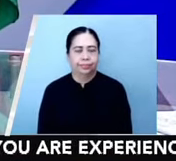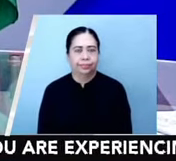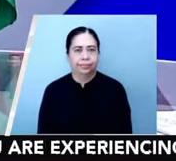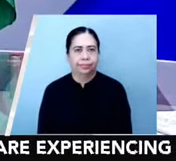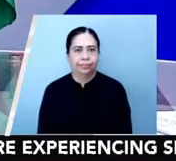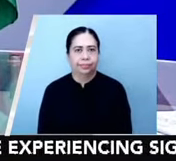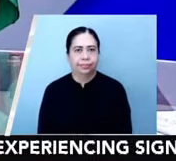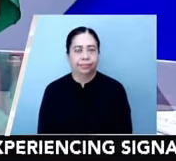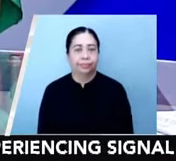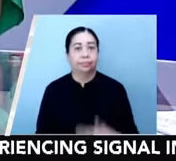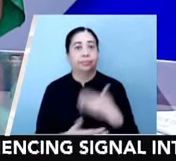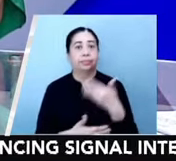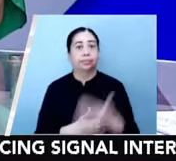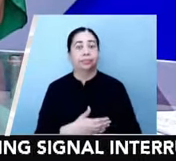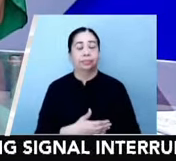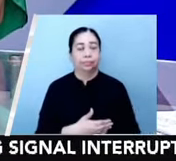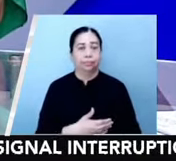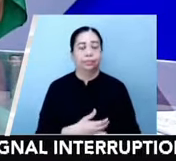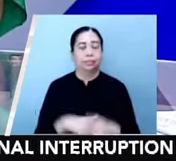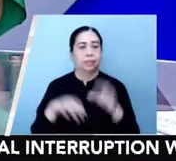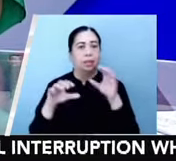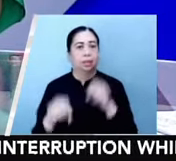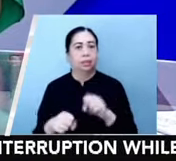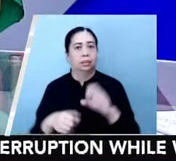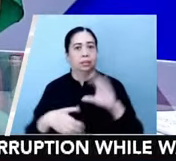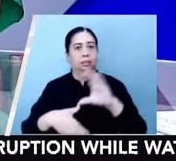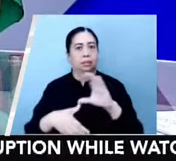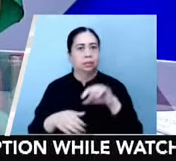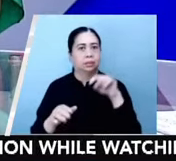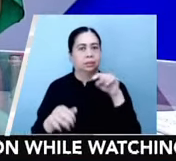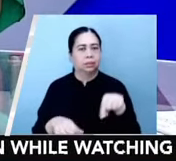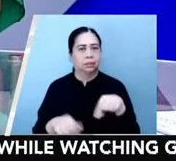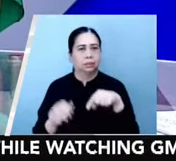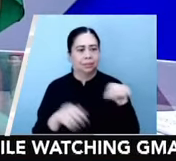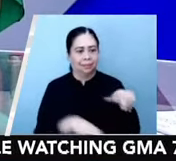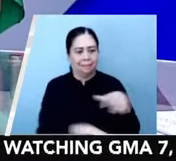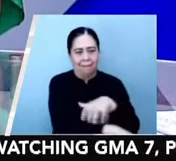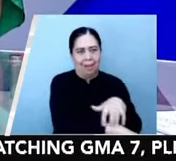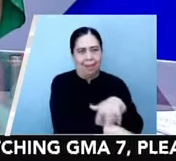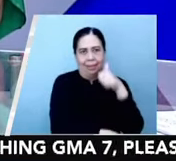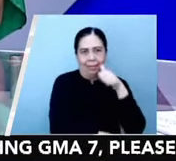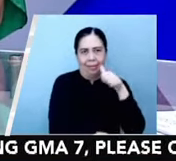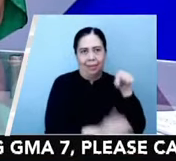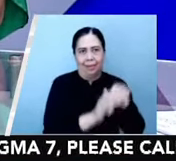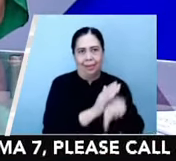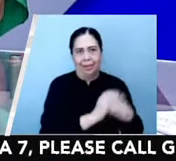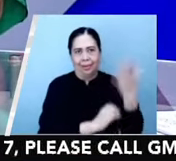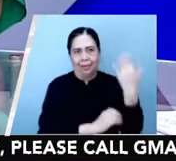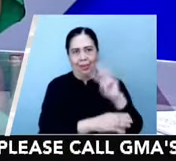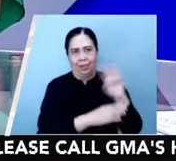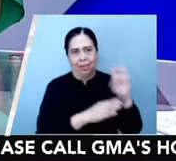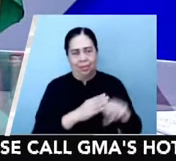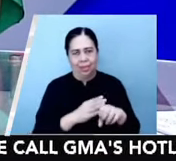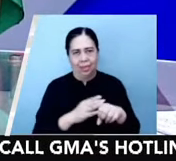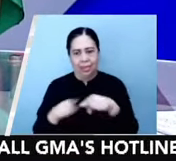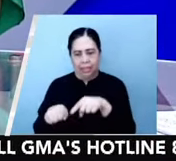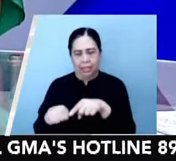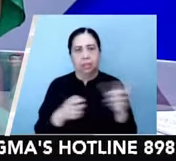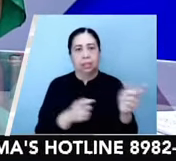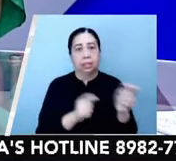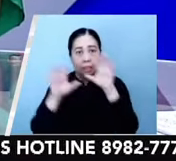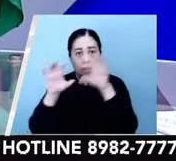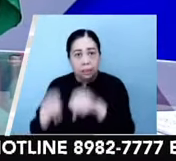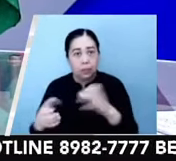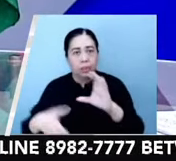Arestado sa Caloocan ang suspect sa pagpatay sa isang babae sa Makati City nitong weekend. Aminado ang suspect na nagawa niya ang krimen dahil kinuha raw